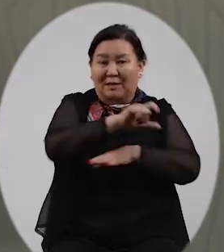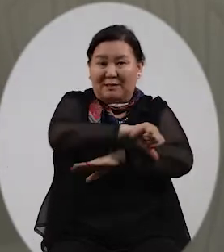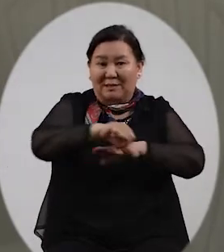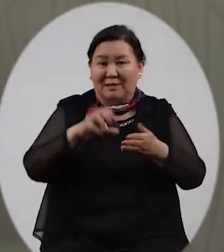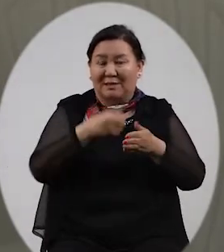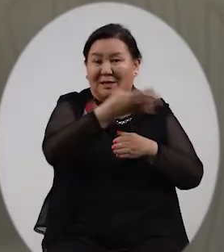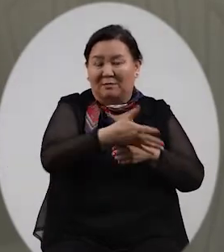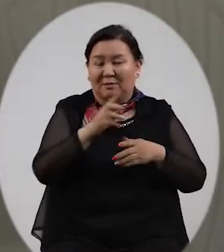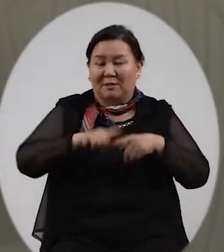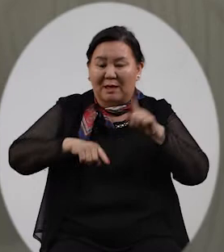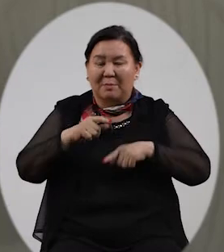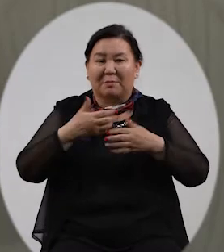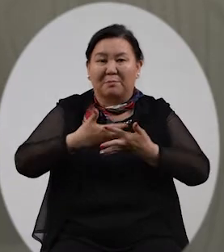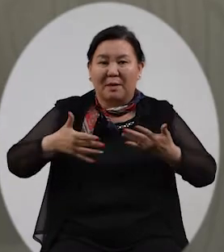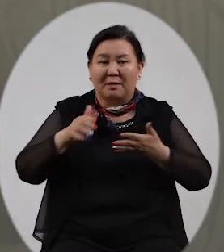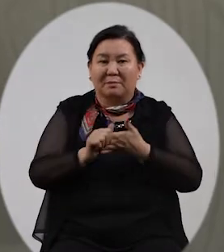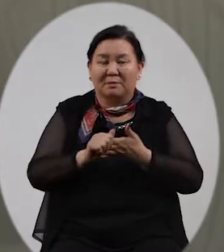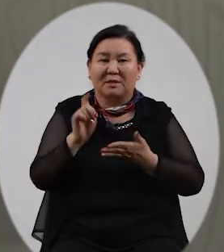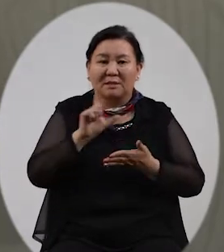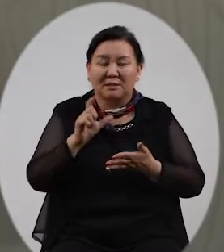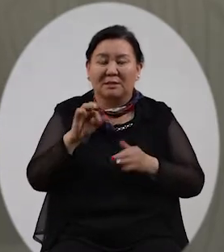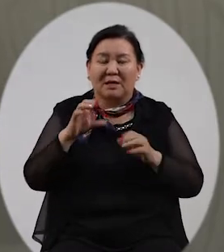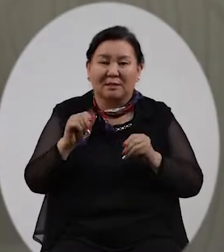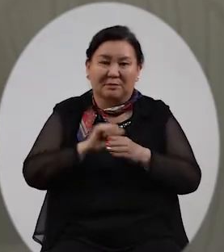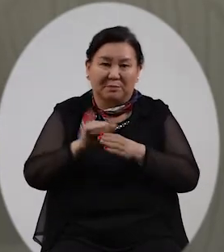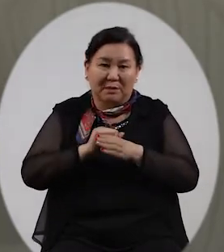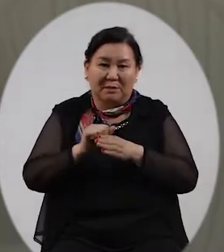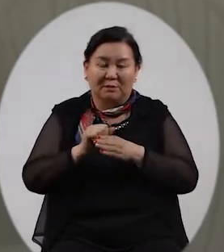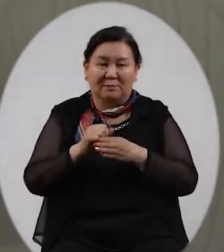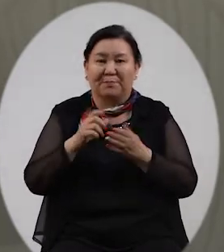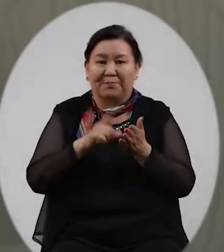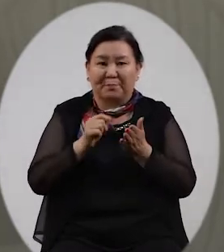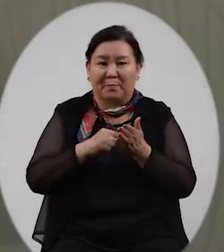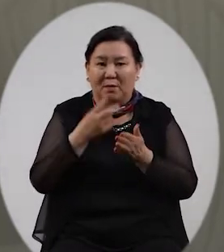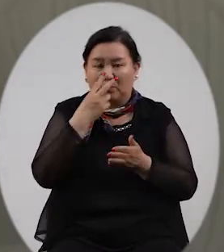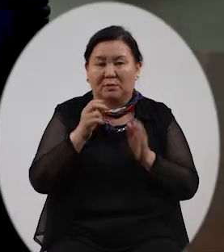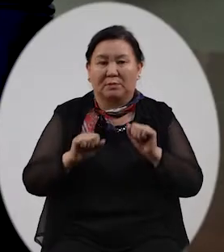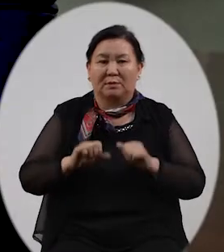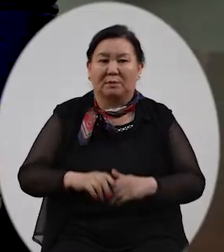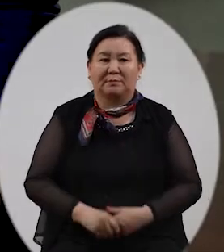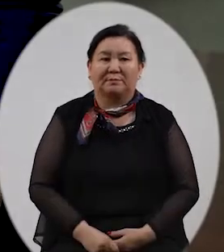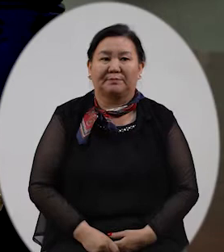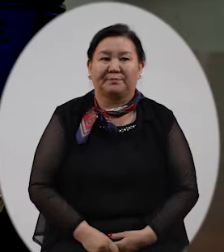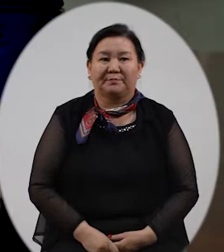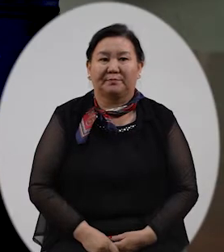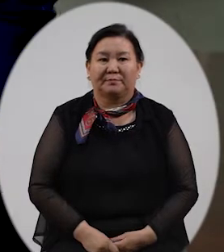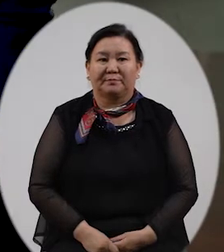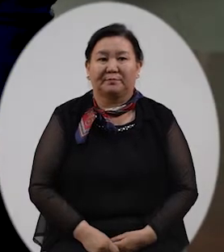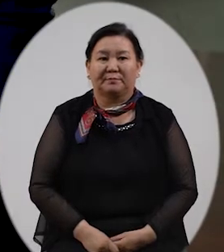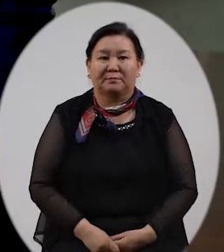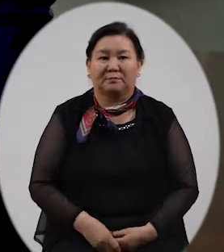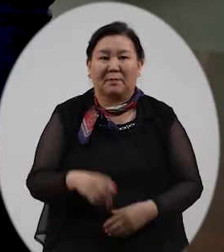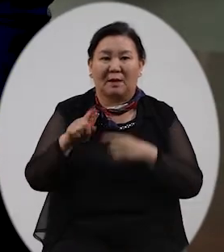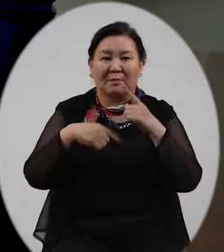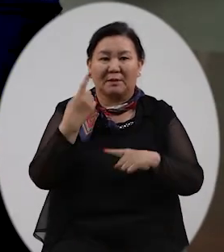баримтуудыг бүрдүүлэх шаардлагатай байдг хөө тэдгээрийг хэрхэн бэлтгэх шаардлагатай вэ гэдгийг нарийн үзэх болно. За ингээм